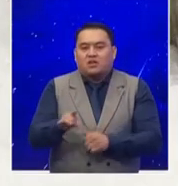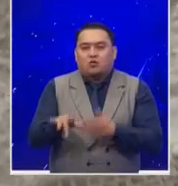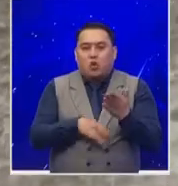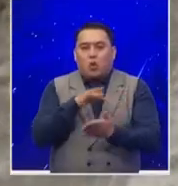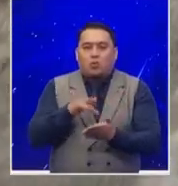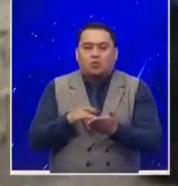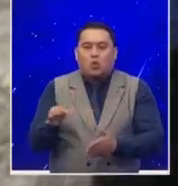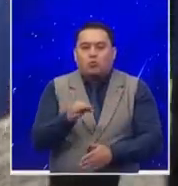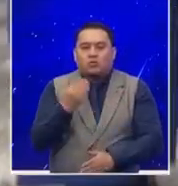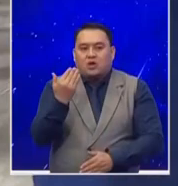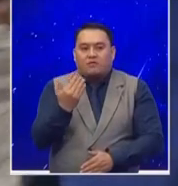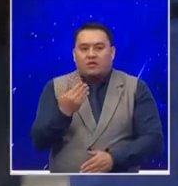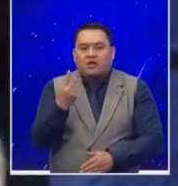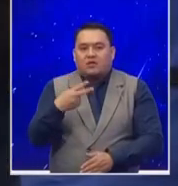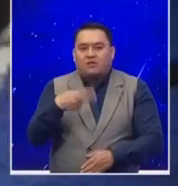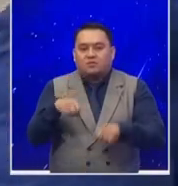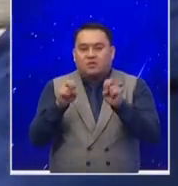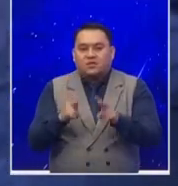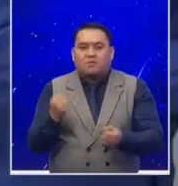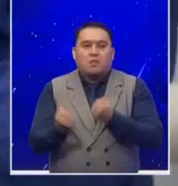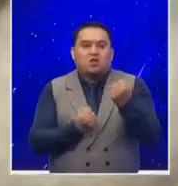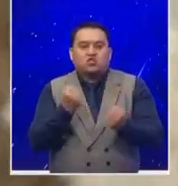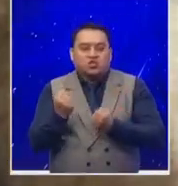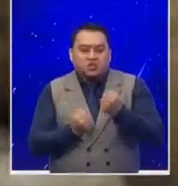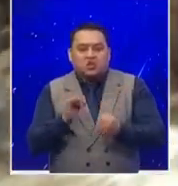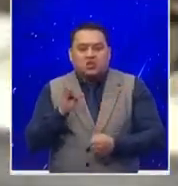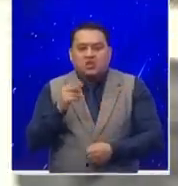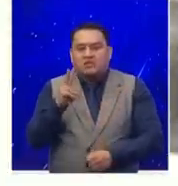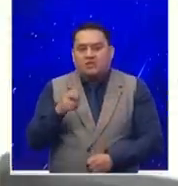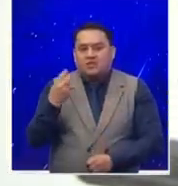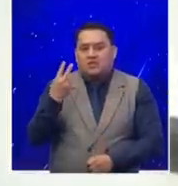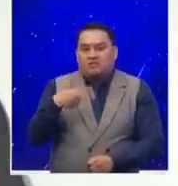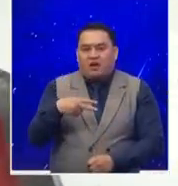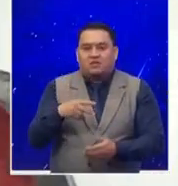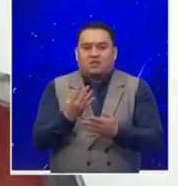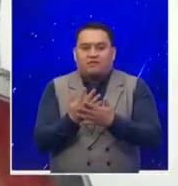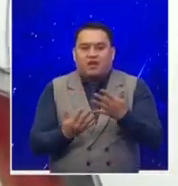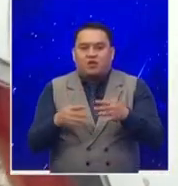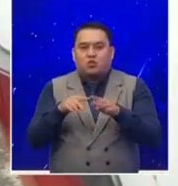городе области. У них на балансе 20 специальных автотранспортных средств и 220